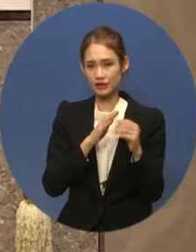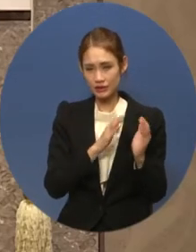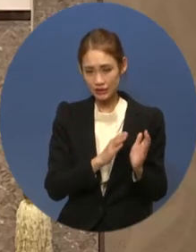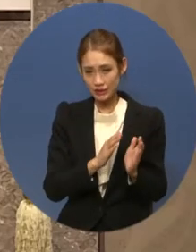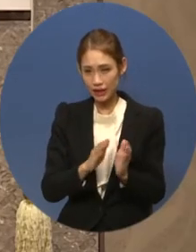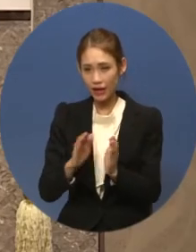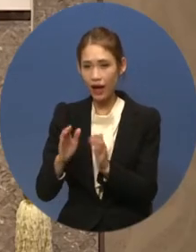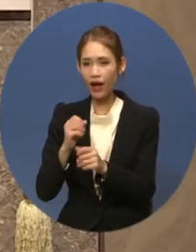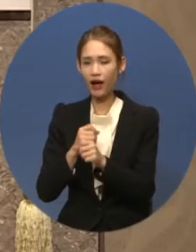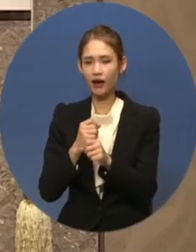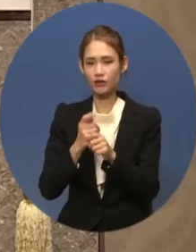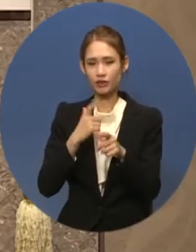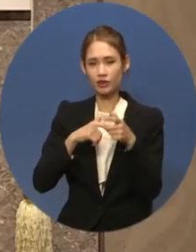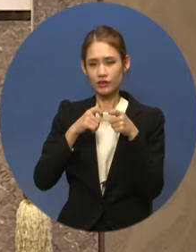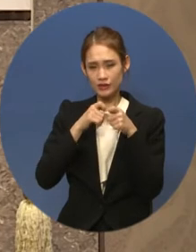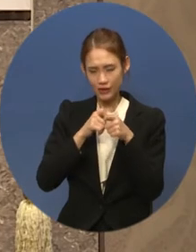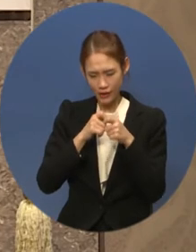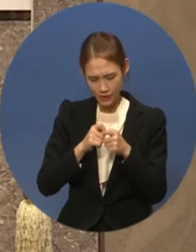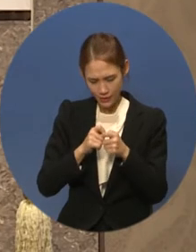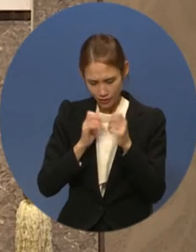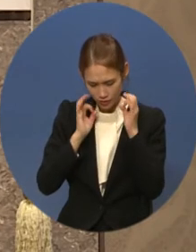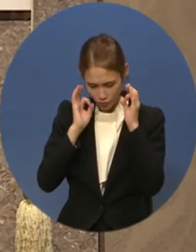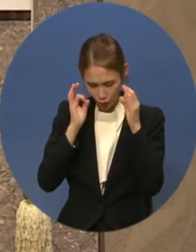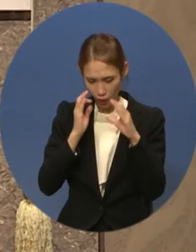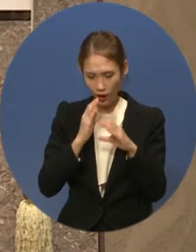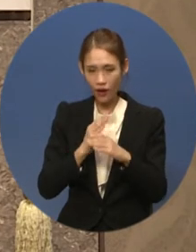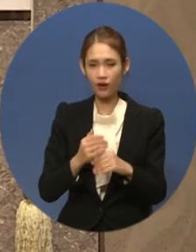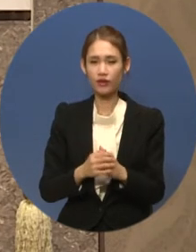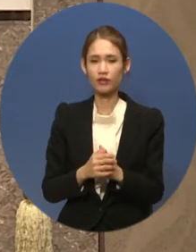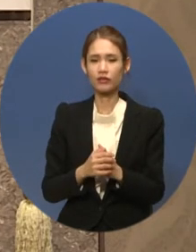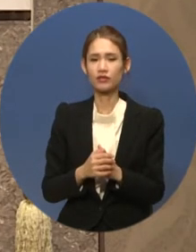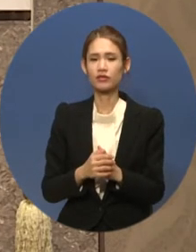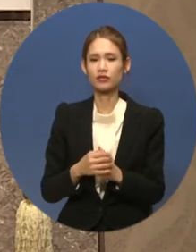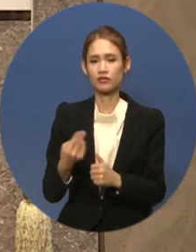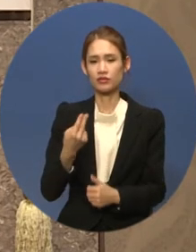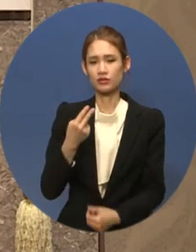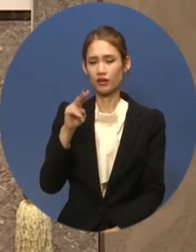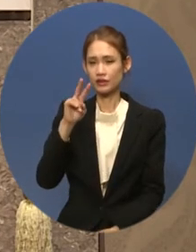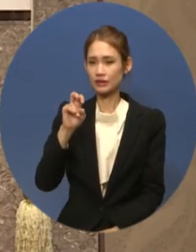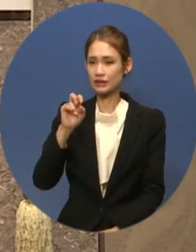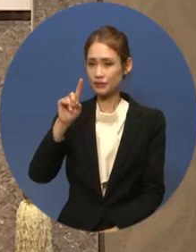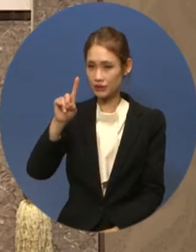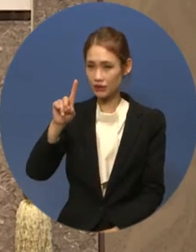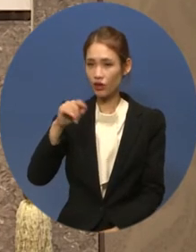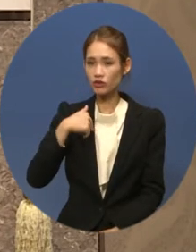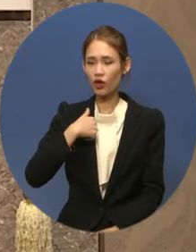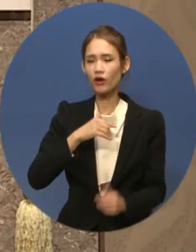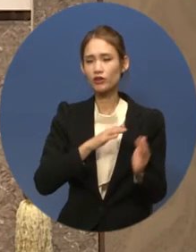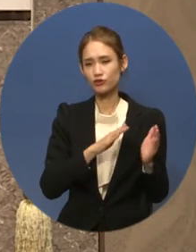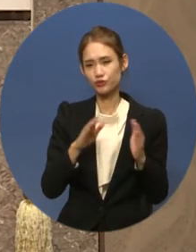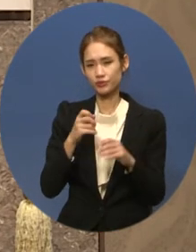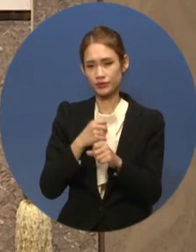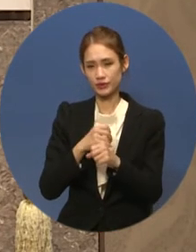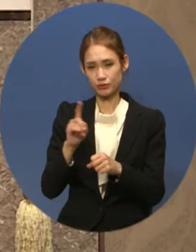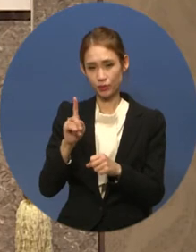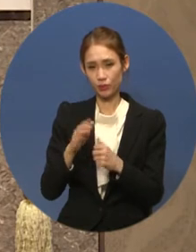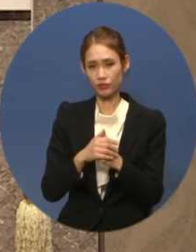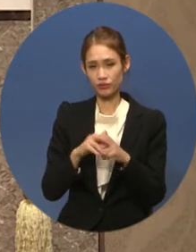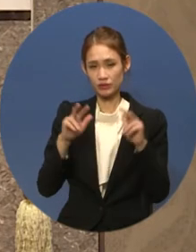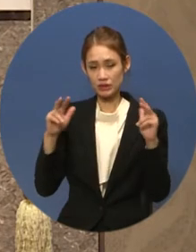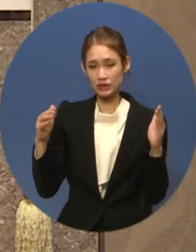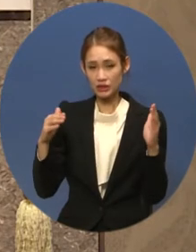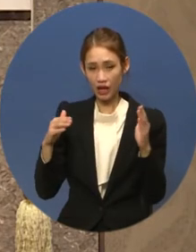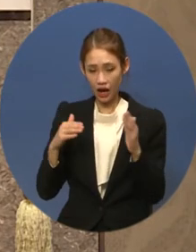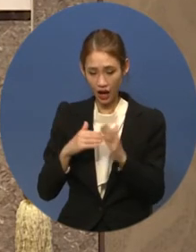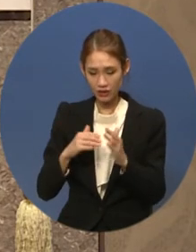하고 조금 더 섬세하게 하고자 노력을 할 거구요 어 2021년 에 이제 저희들이 준비하는 것은 지금까지